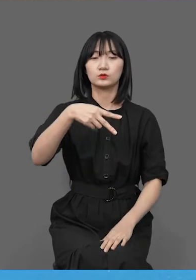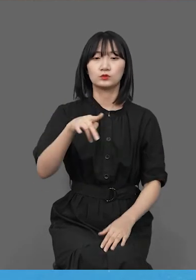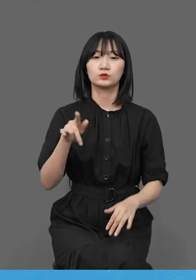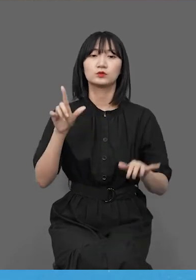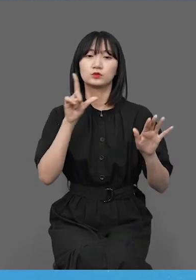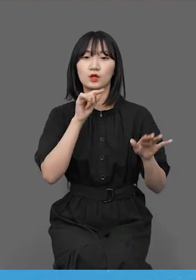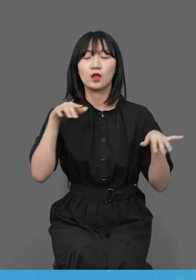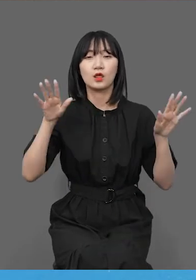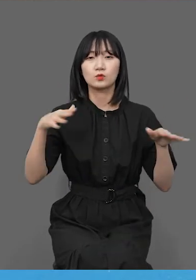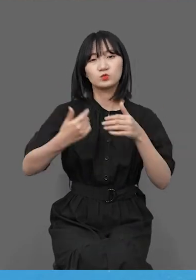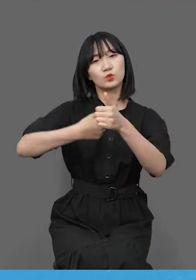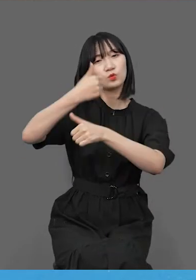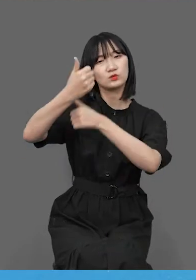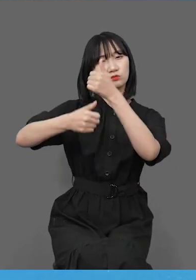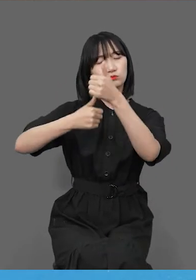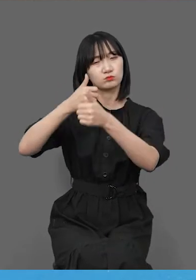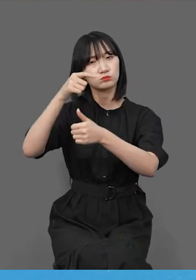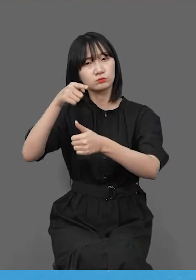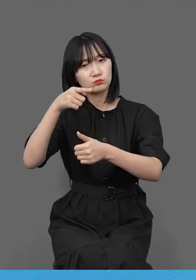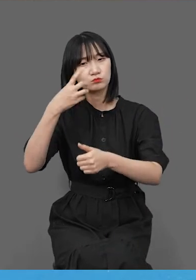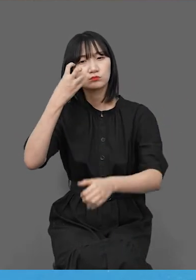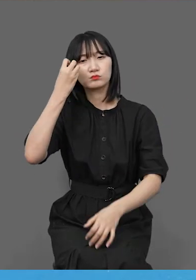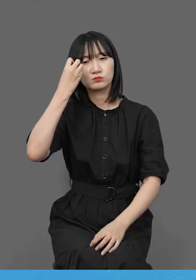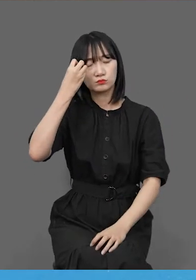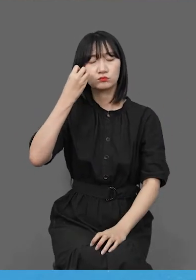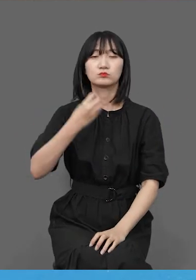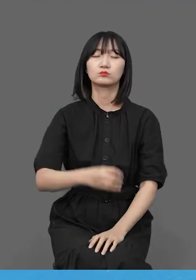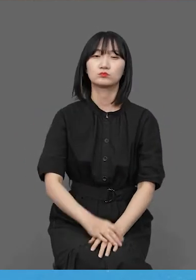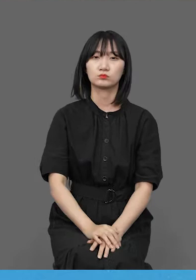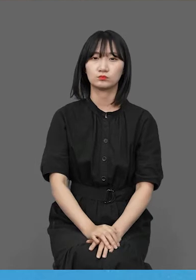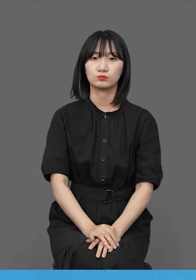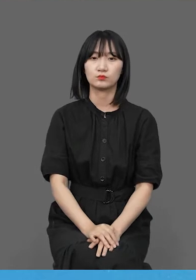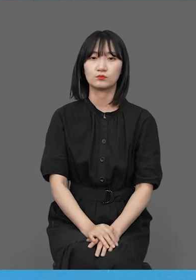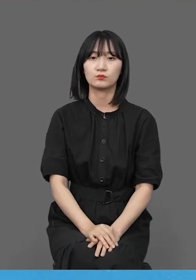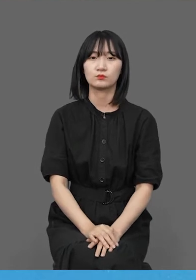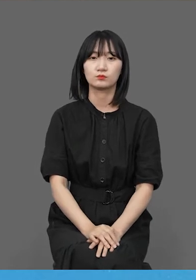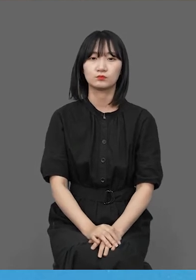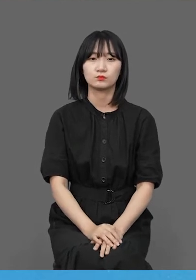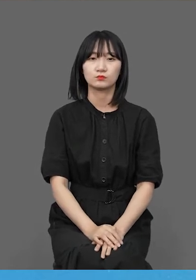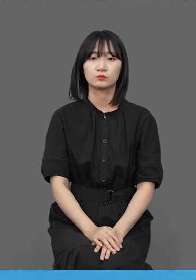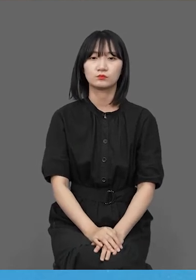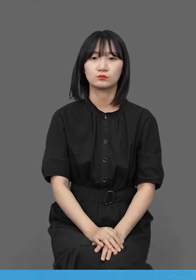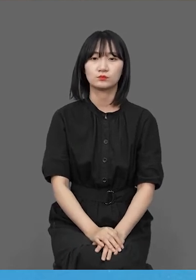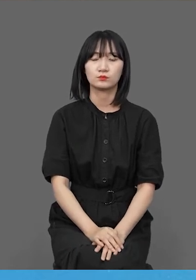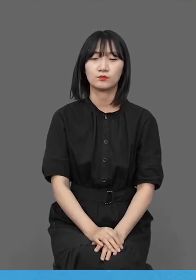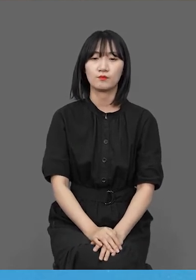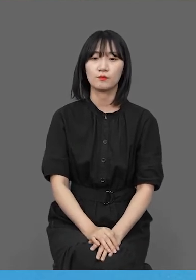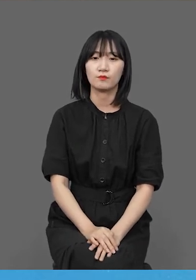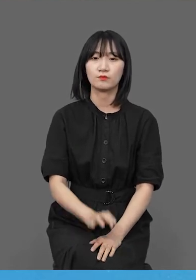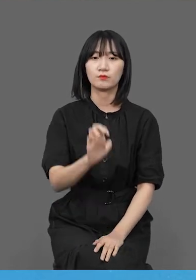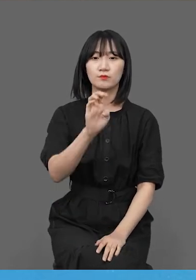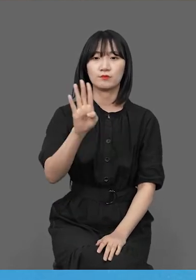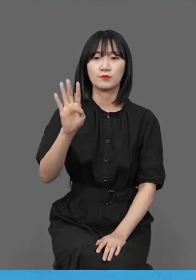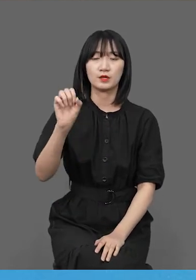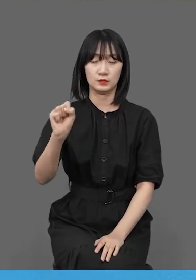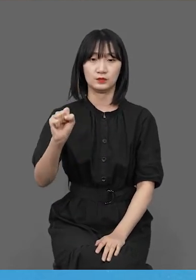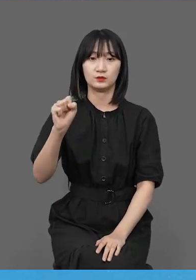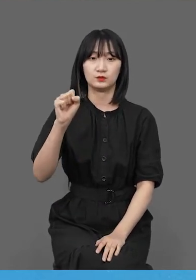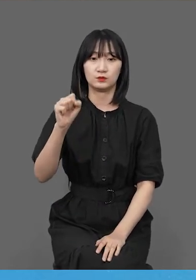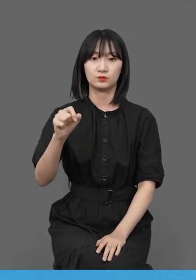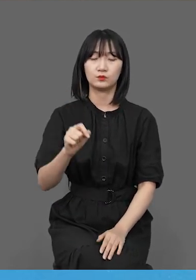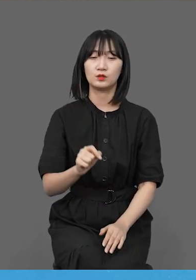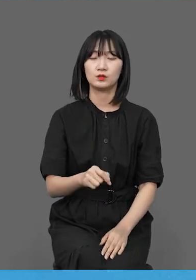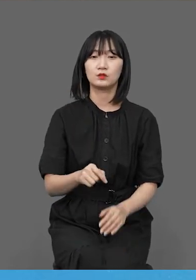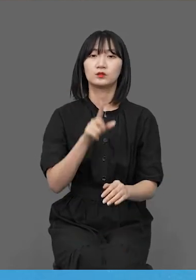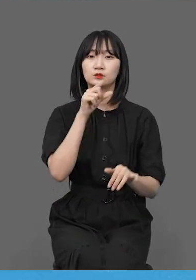상당히 부족하다는 면이 주장이 된 것이죠. 그리고 뭐 우리 EBS에서도 이제 새 깃털의 진화에 대한